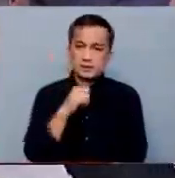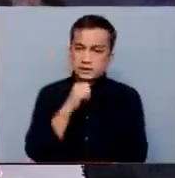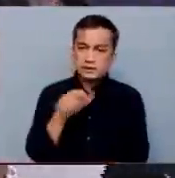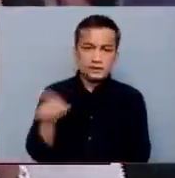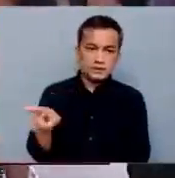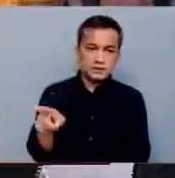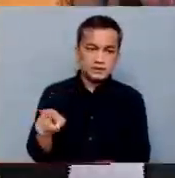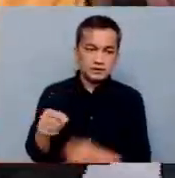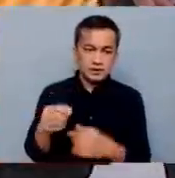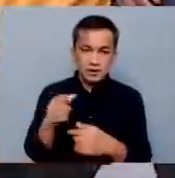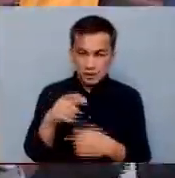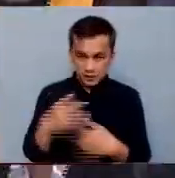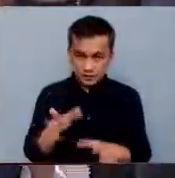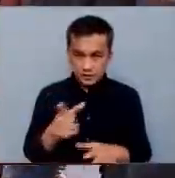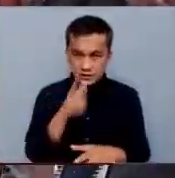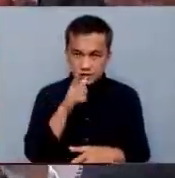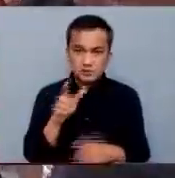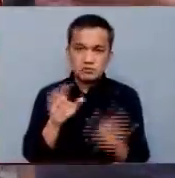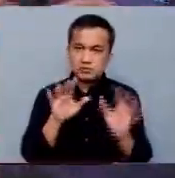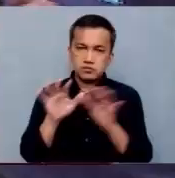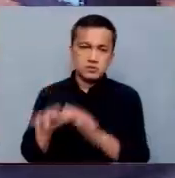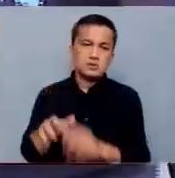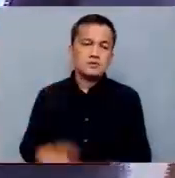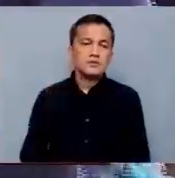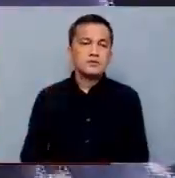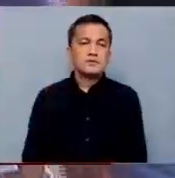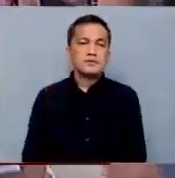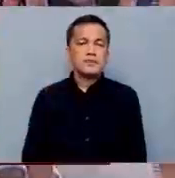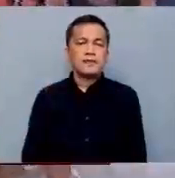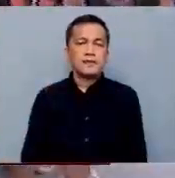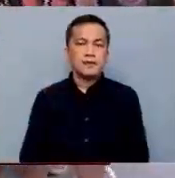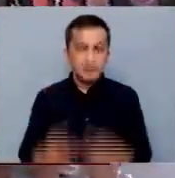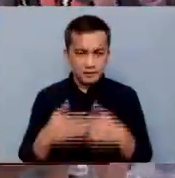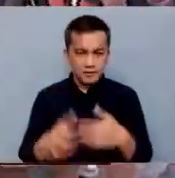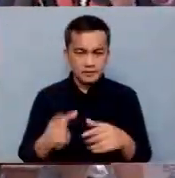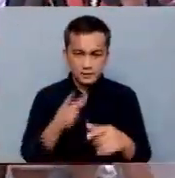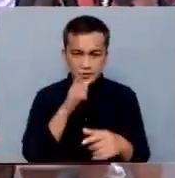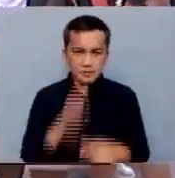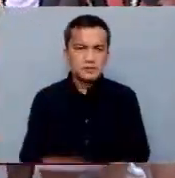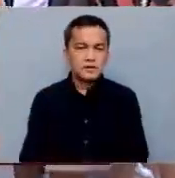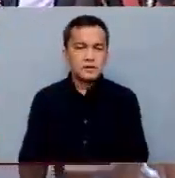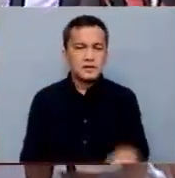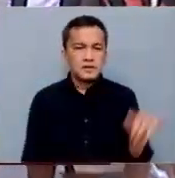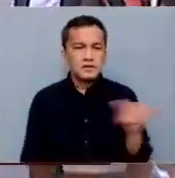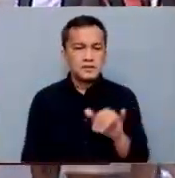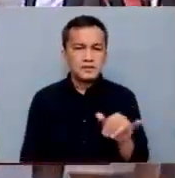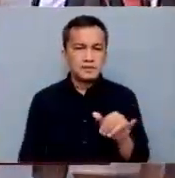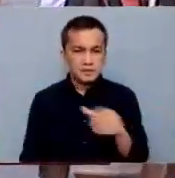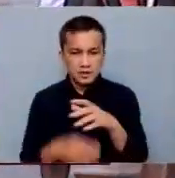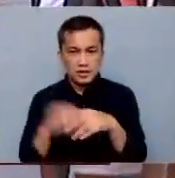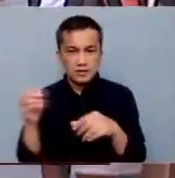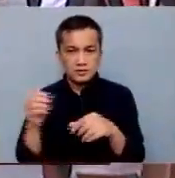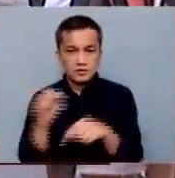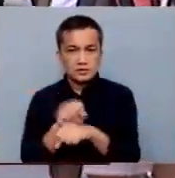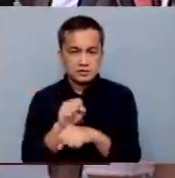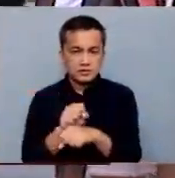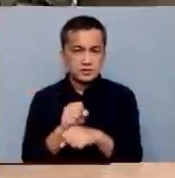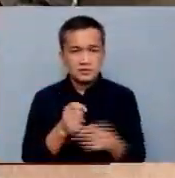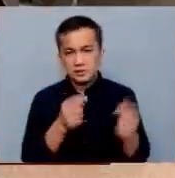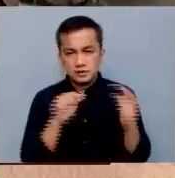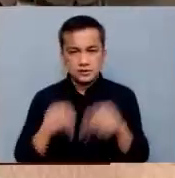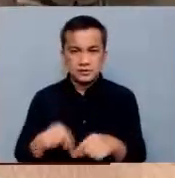After lunch po, yan po nagkaganyan na. After lunch po. Para pong pagka-out nila sa trabaho, dito na sila